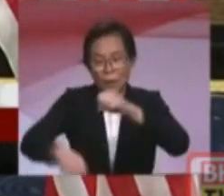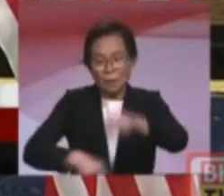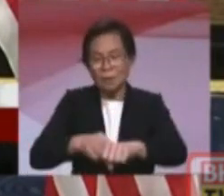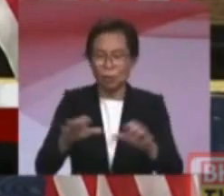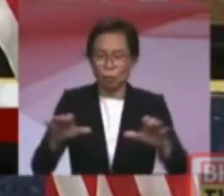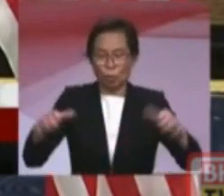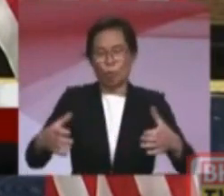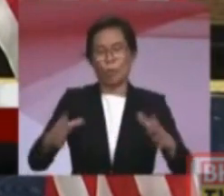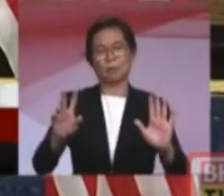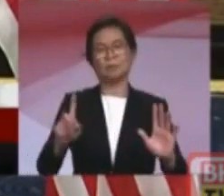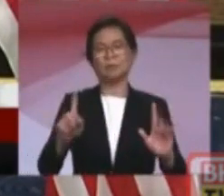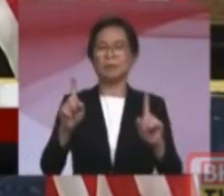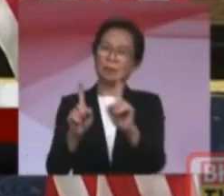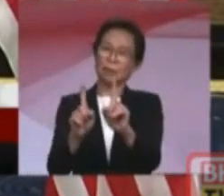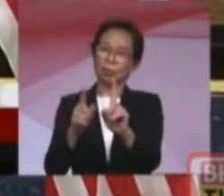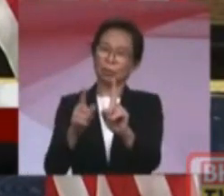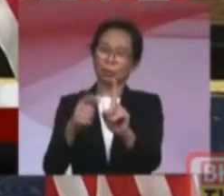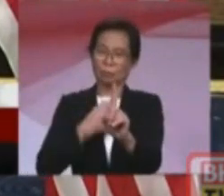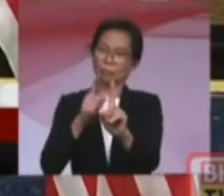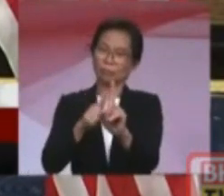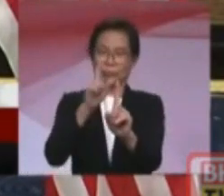cukuplah seorang saja ya